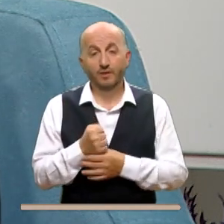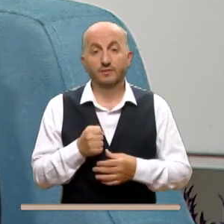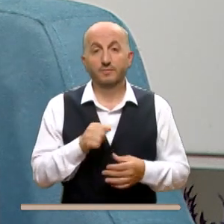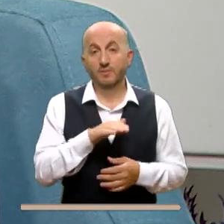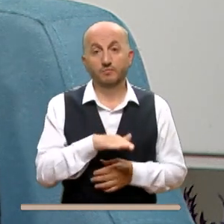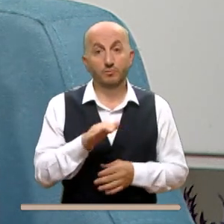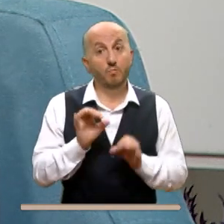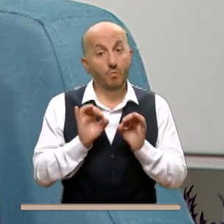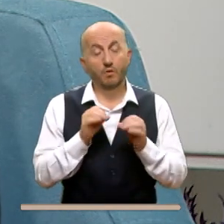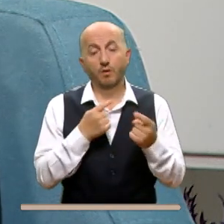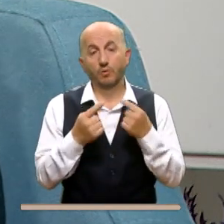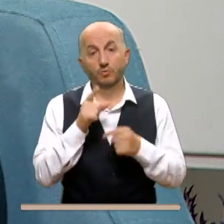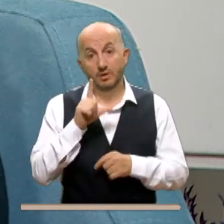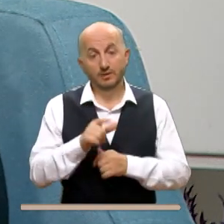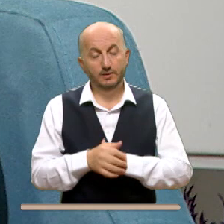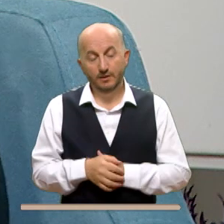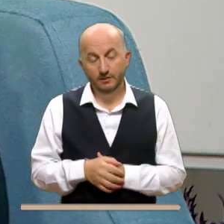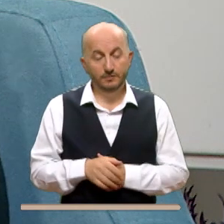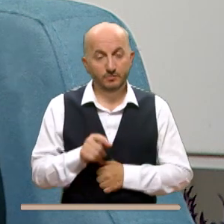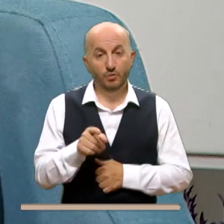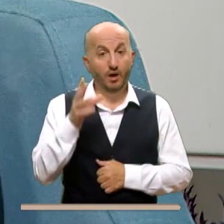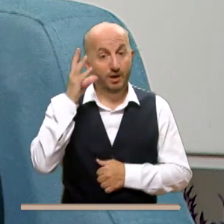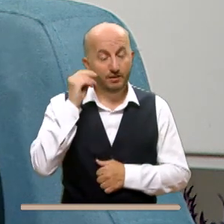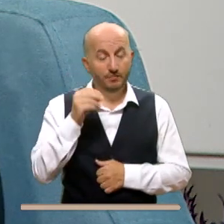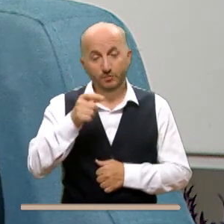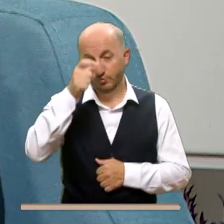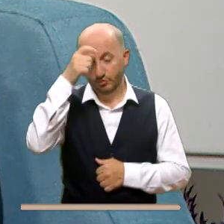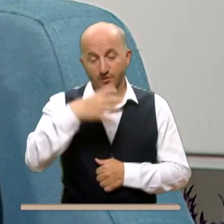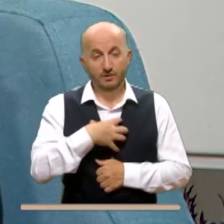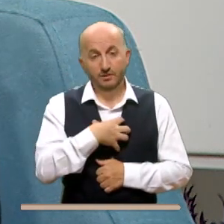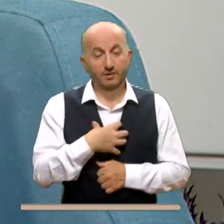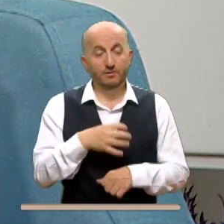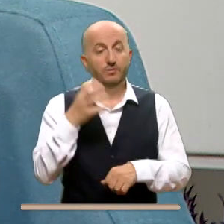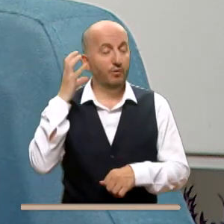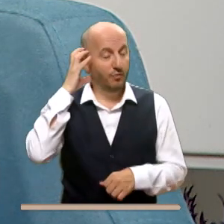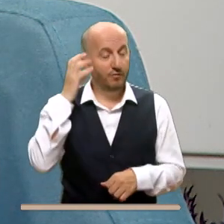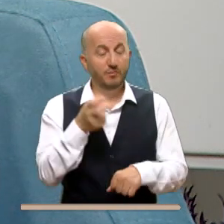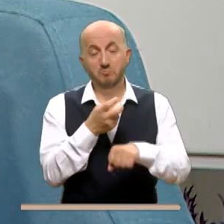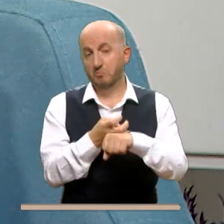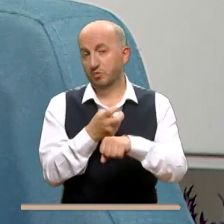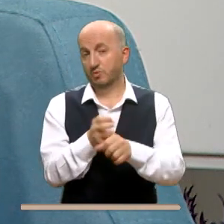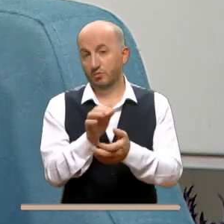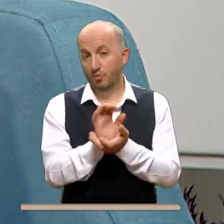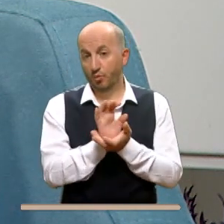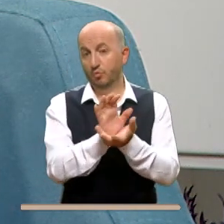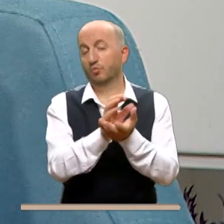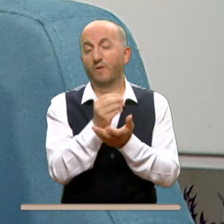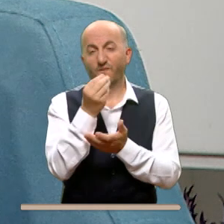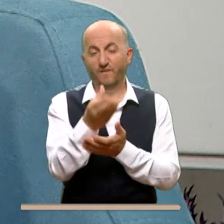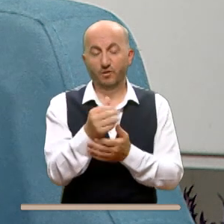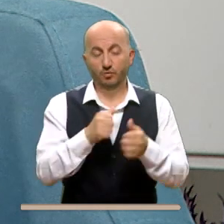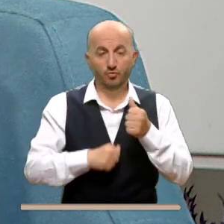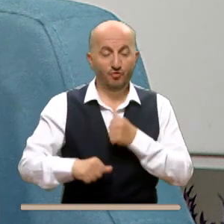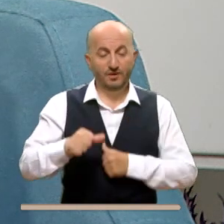personelimizle muhakkak görüşmeliler. Bu manada Türkiye Diyanet Vakfı başarıyı ödüllendiriyor. Üniversitemizin